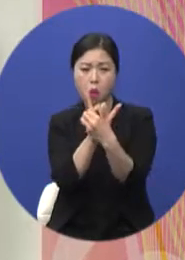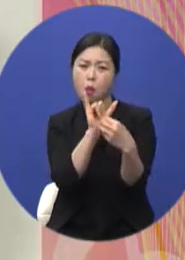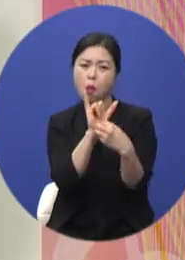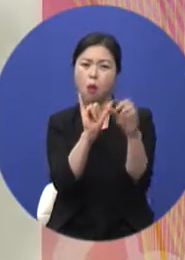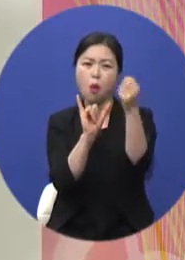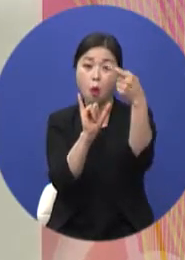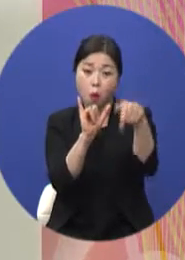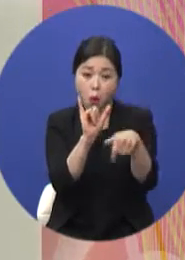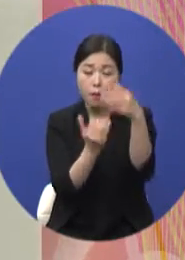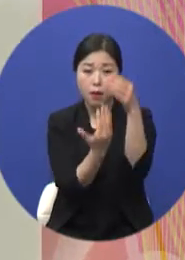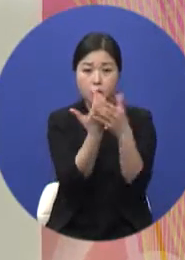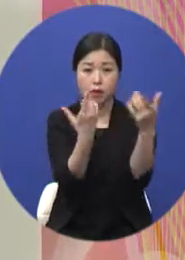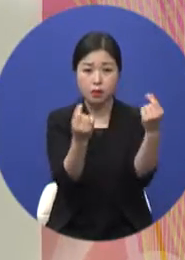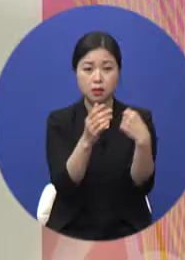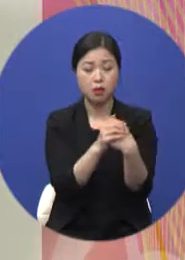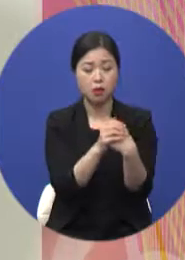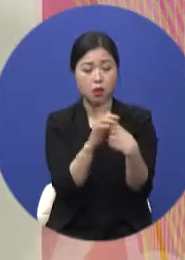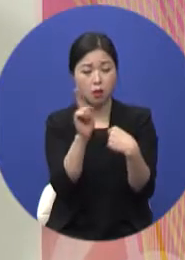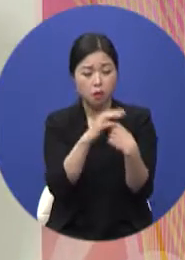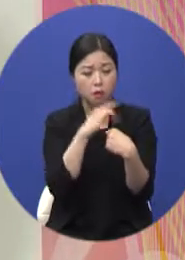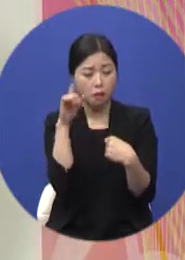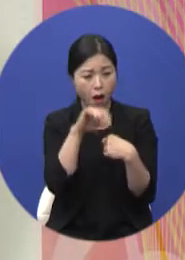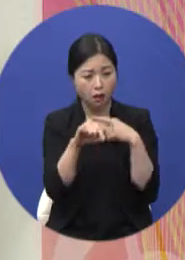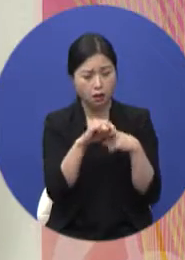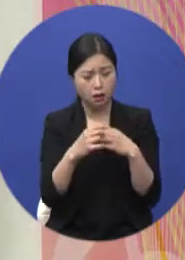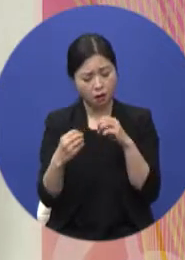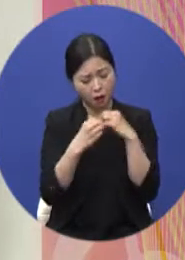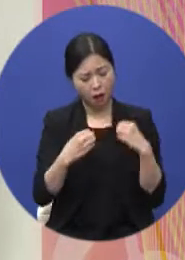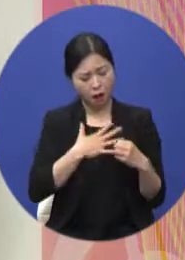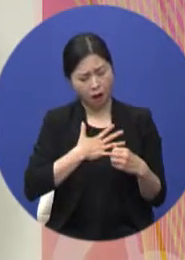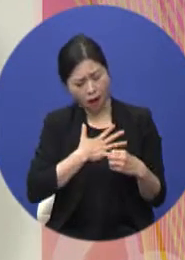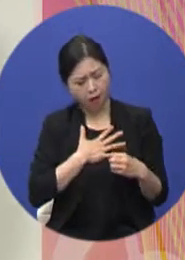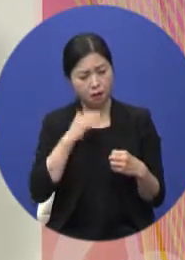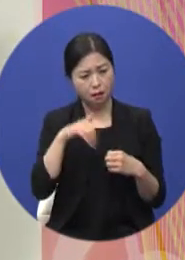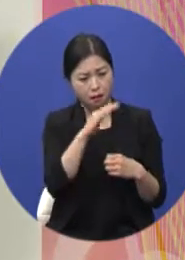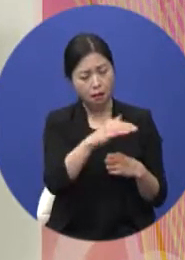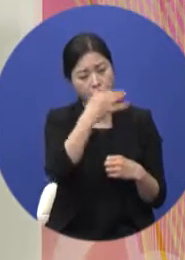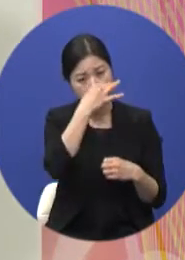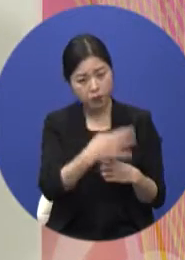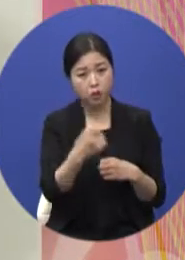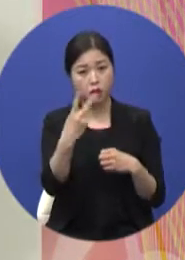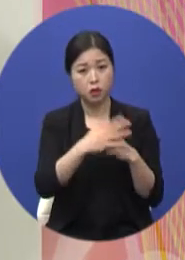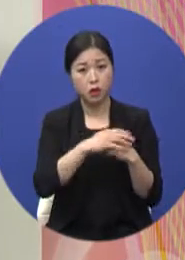불규칙적이었고 심리적으로 많이 타격을 입는다든가 그 생리가 너무 과도하면은